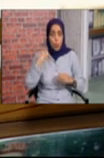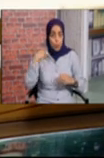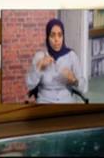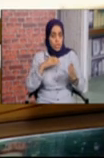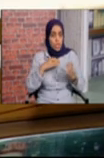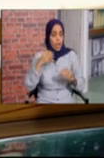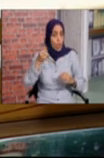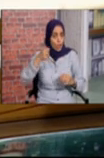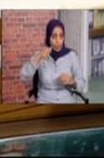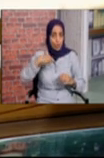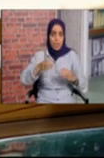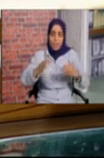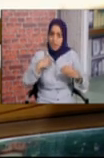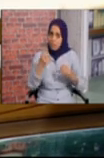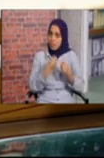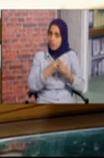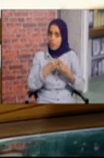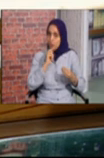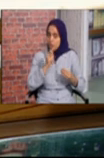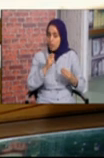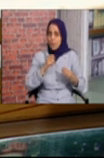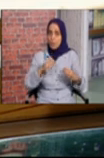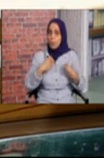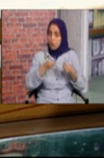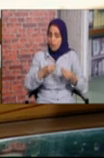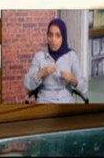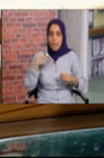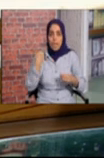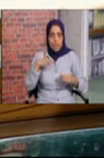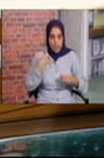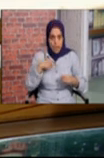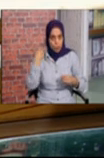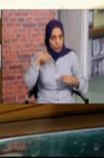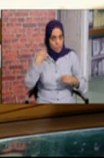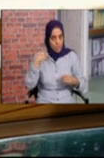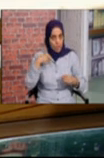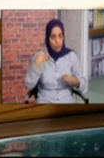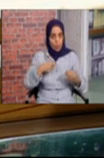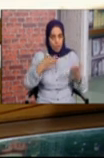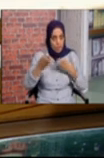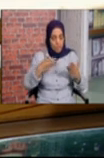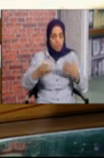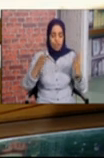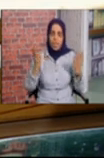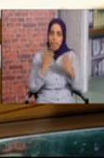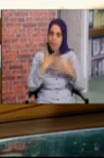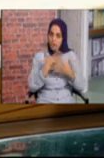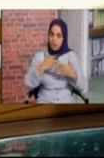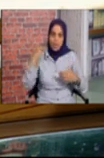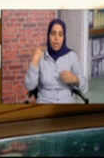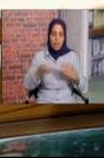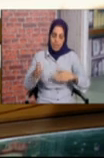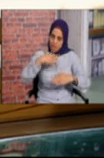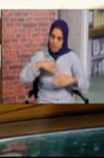الماليه انه اعلان انضمام مصر لمؤسسه جي بي مورجان للسندات الحكوميه بالاسواق الناشئه اعتبارا من يناير